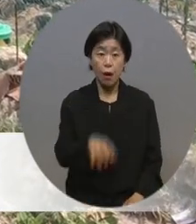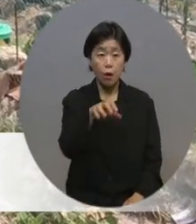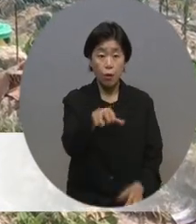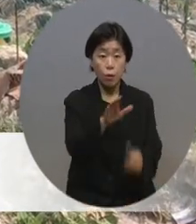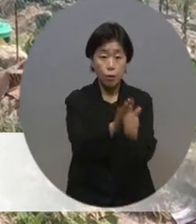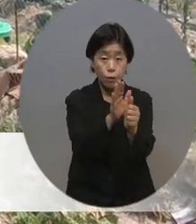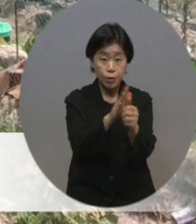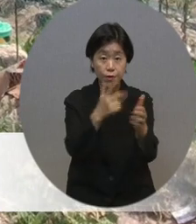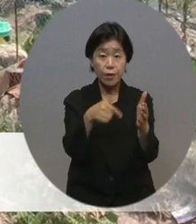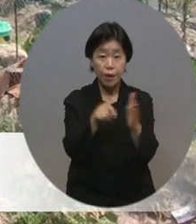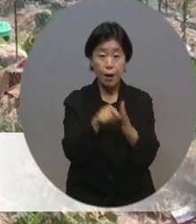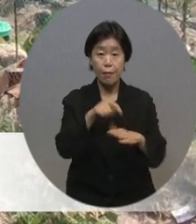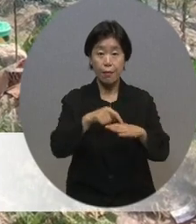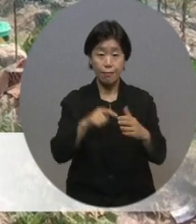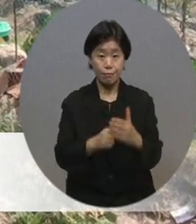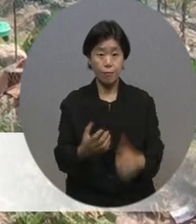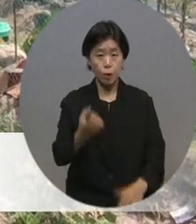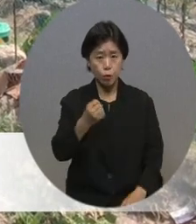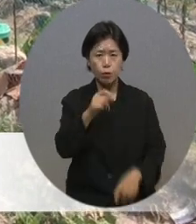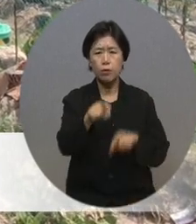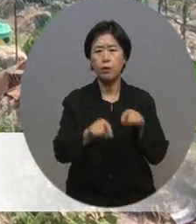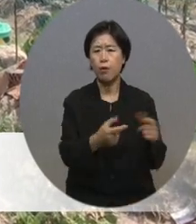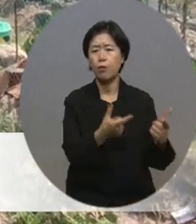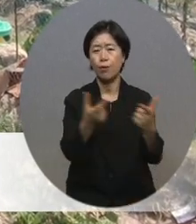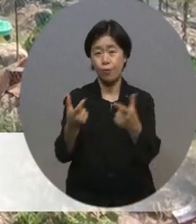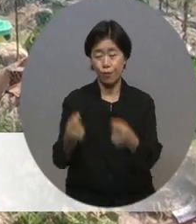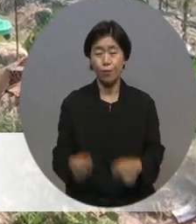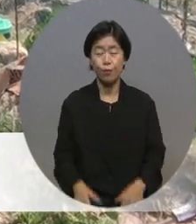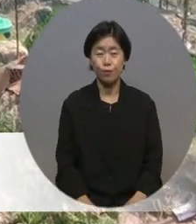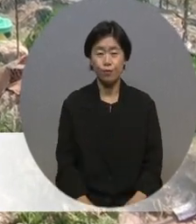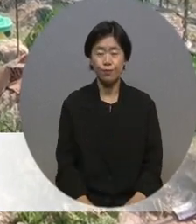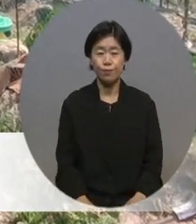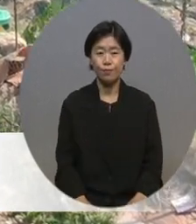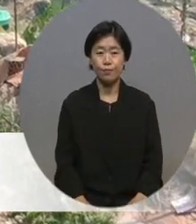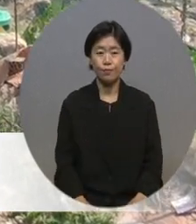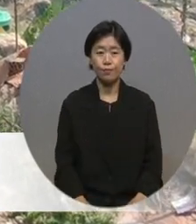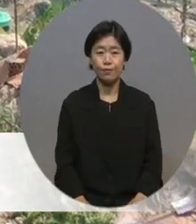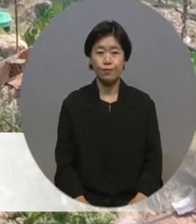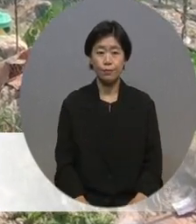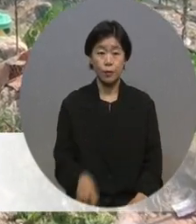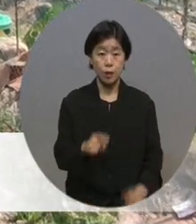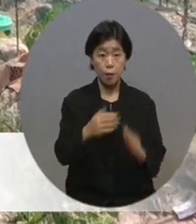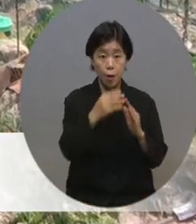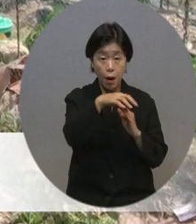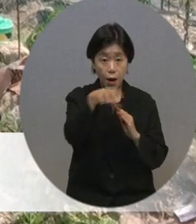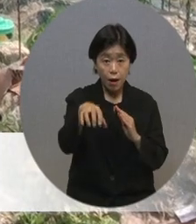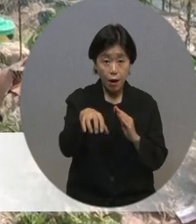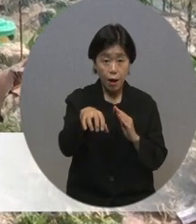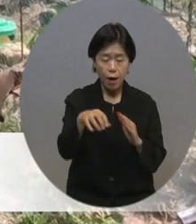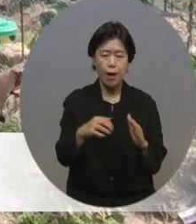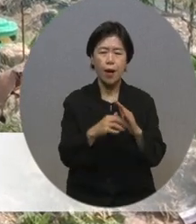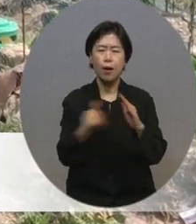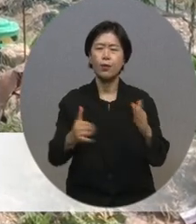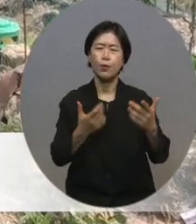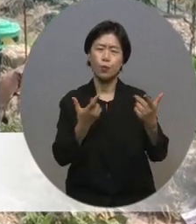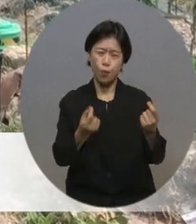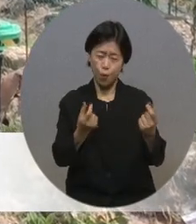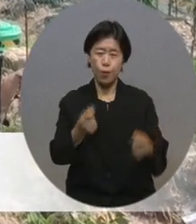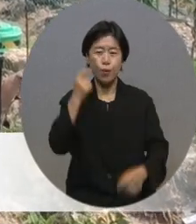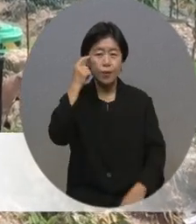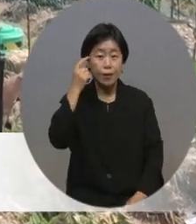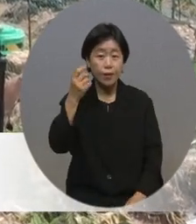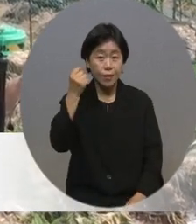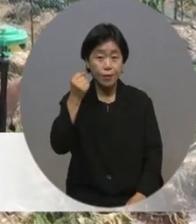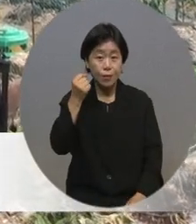지역을 돕기 위한 마음으로 실천을 하시기 위해서 하신 거예요. 이 마을이 한 가족이라는 생각으로서